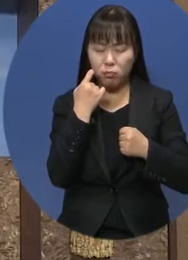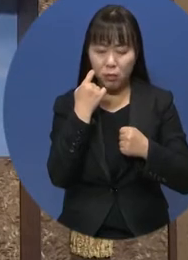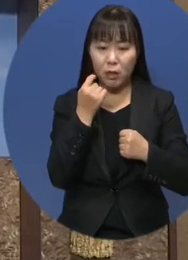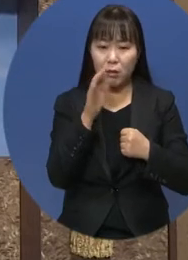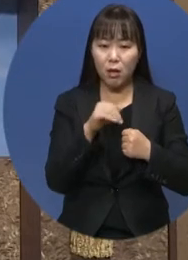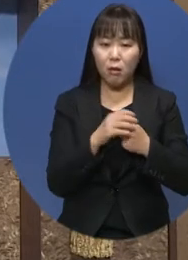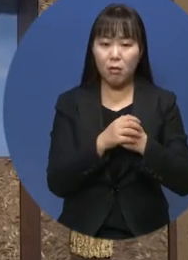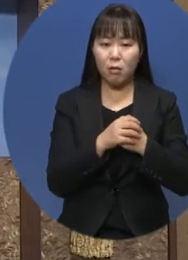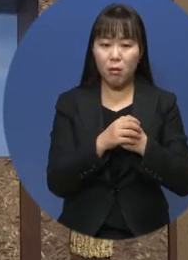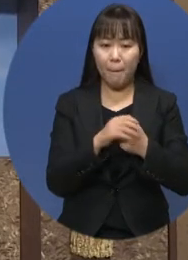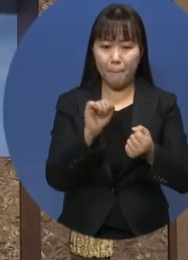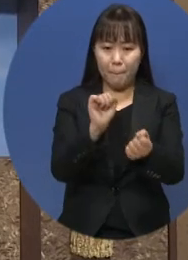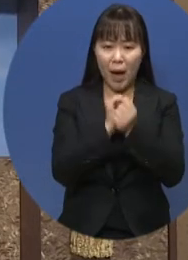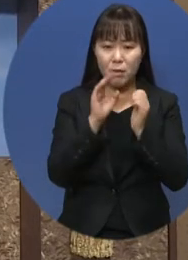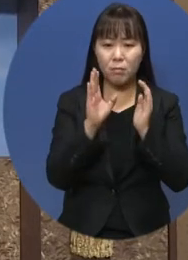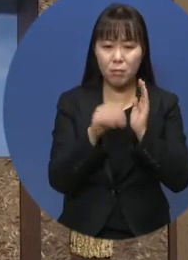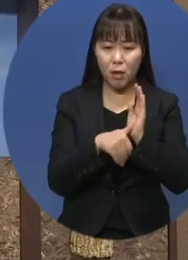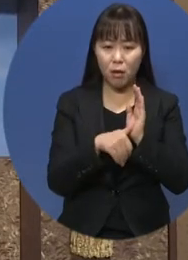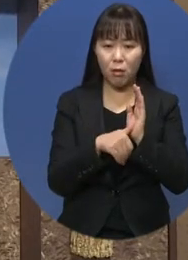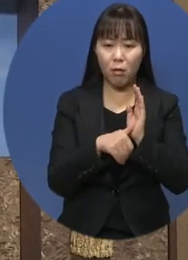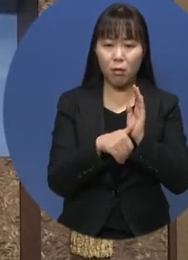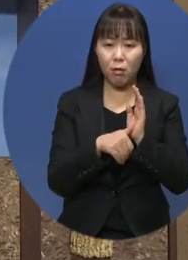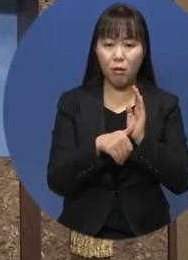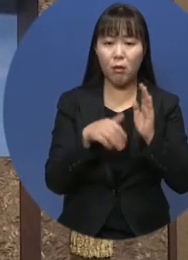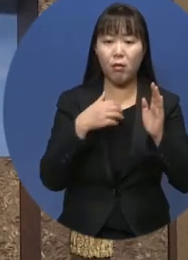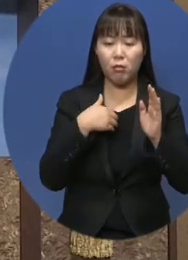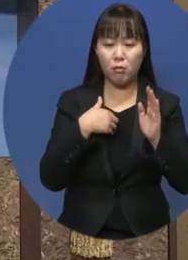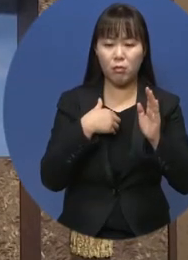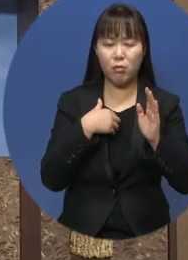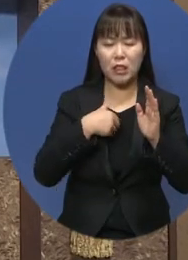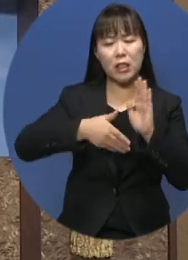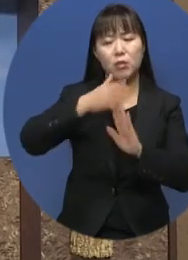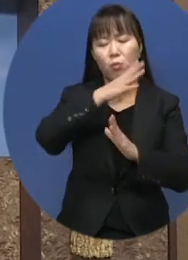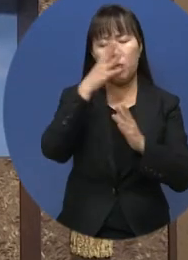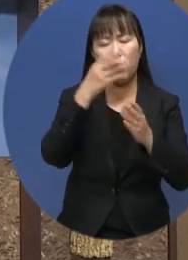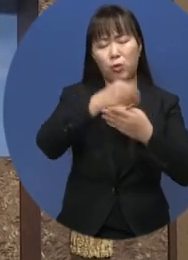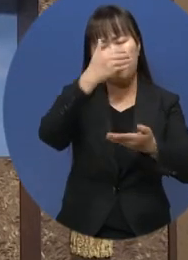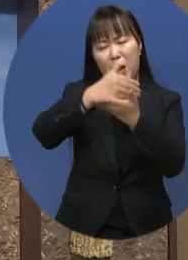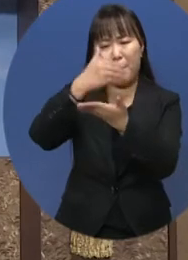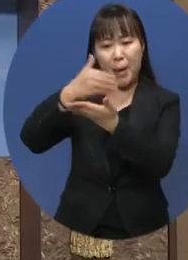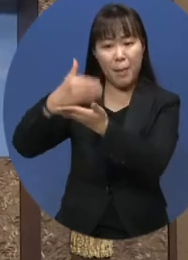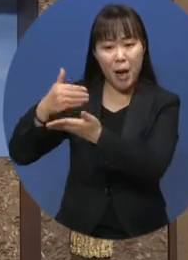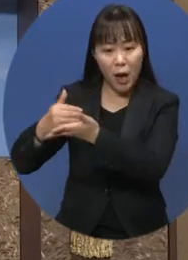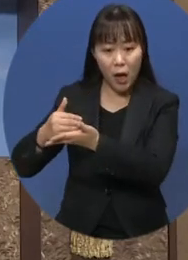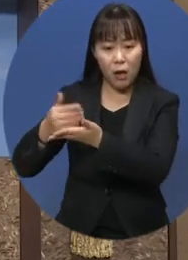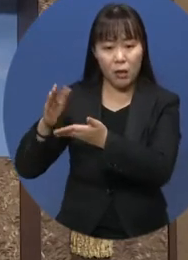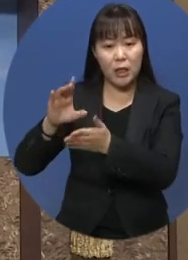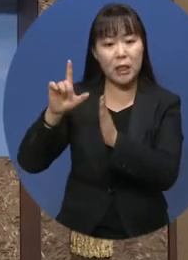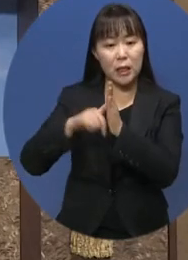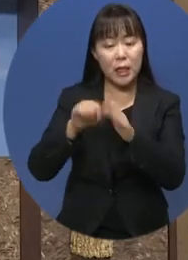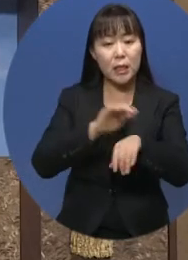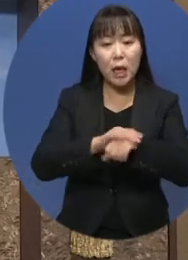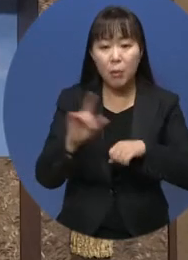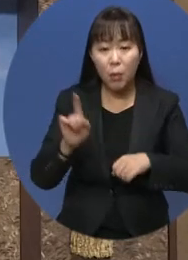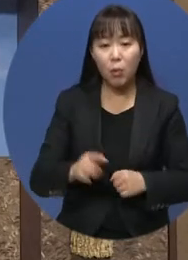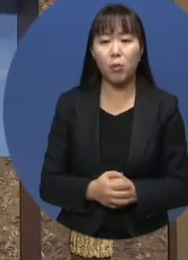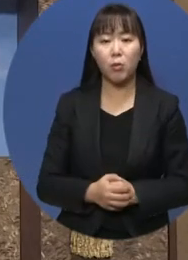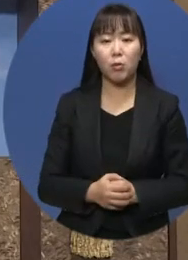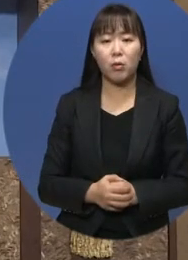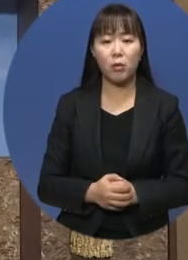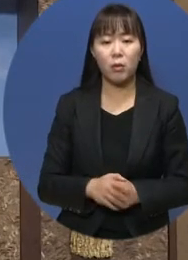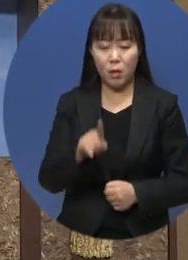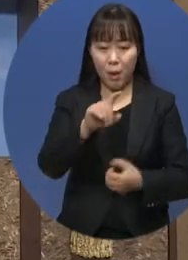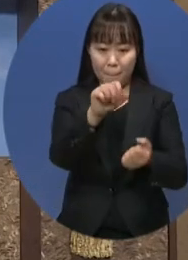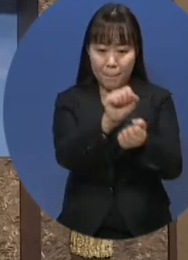사실이 확진 자 나왔을 때 아주 구리가 샷다 온 됐습니다 그런데 구리 자 그때 잘 한게 뭐냐 예 어이